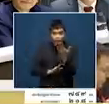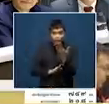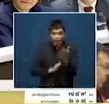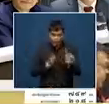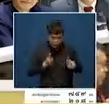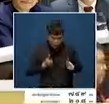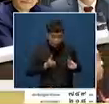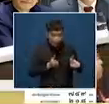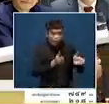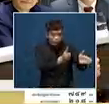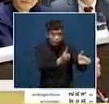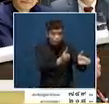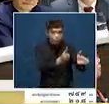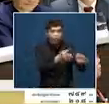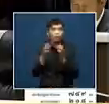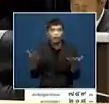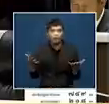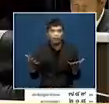ก็อยากจะ